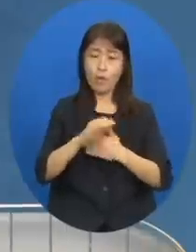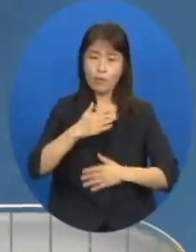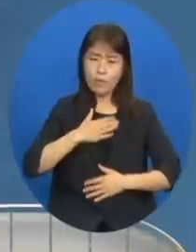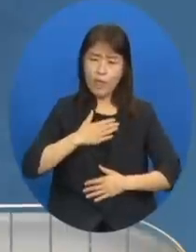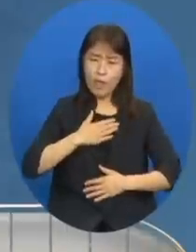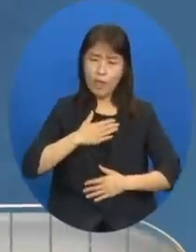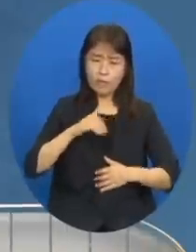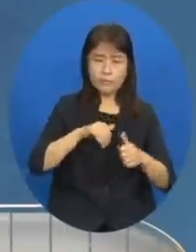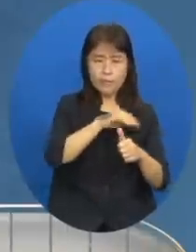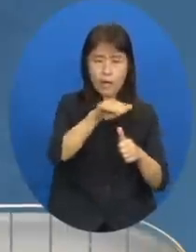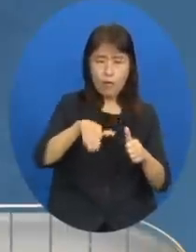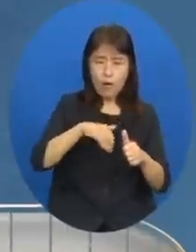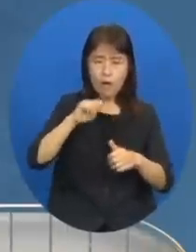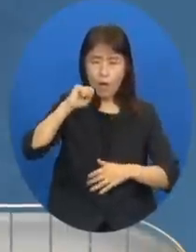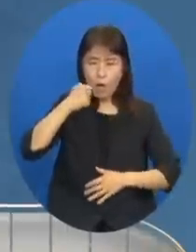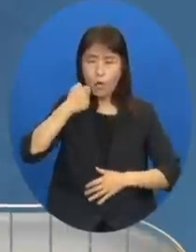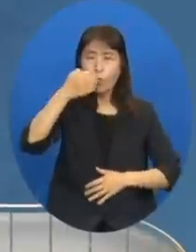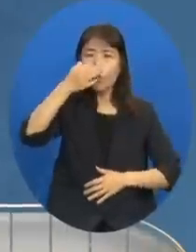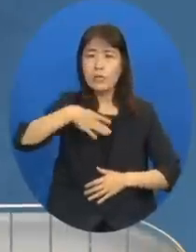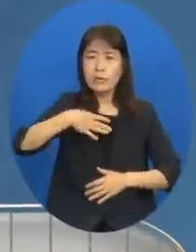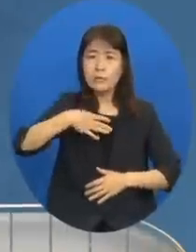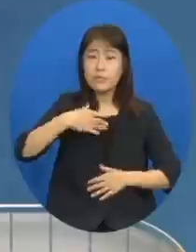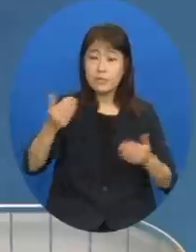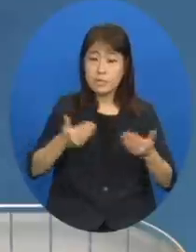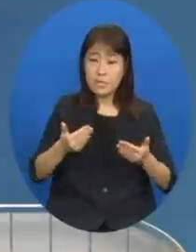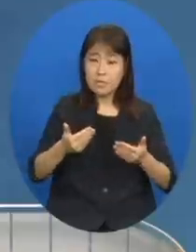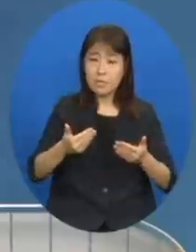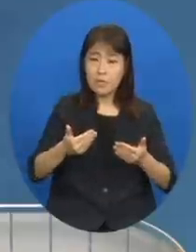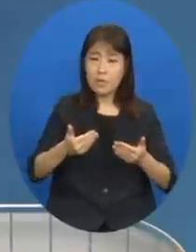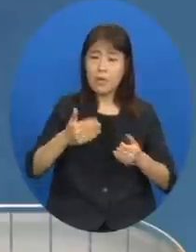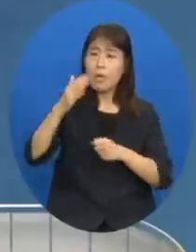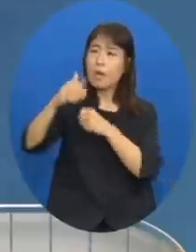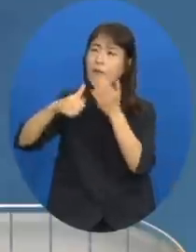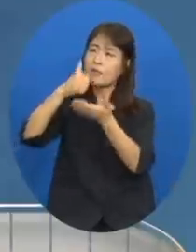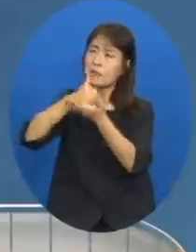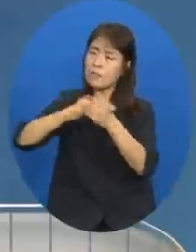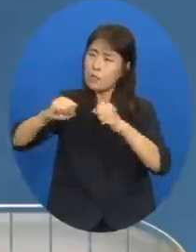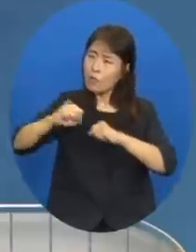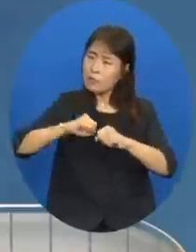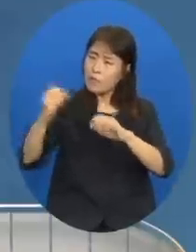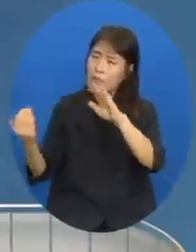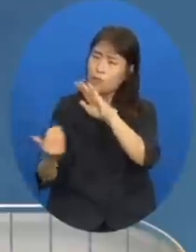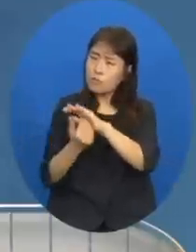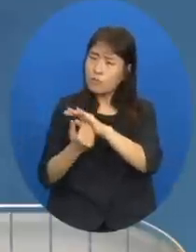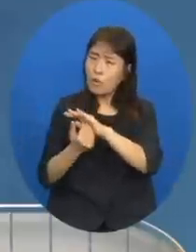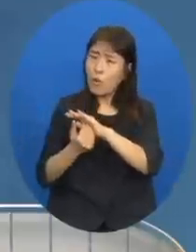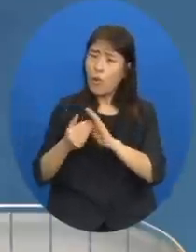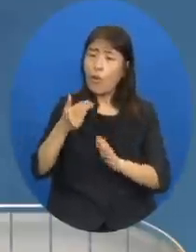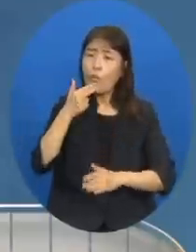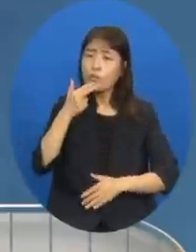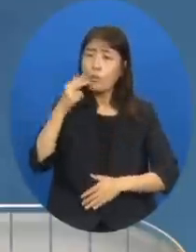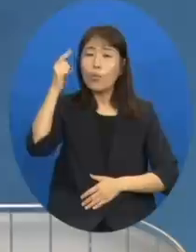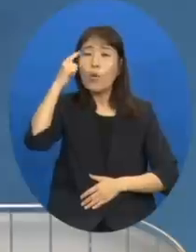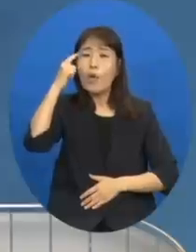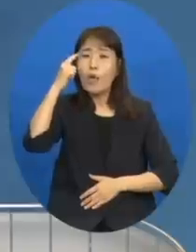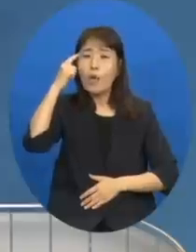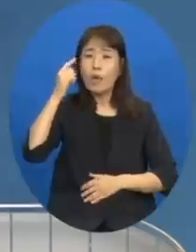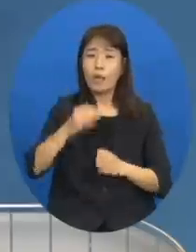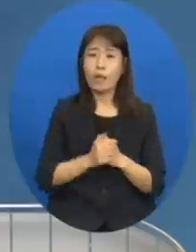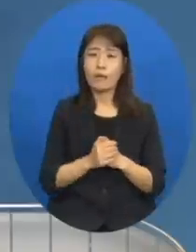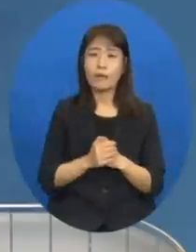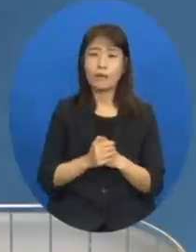어려운 내 상황에서 주님은 역사를 안 해 주실까 그래서 예수님이 내 안에 계시다는 것을